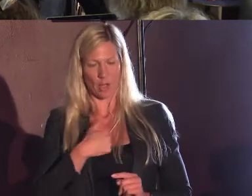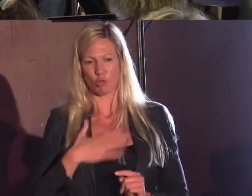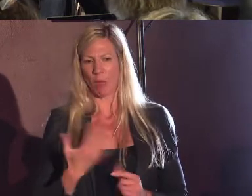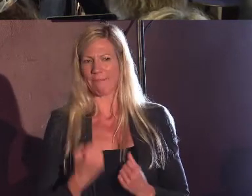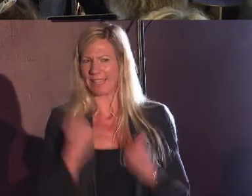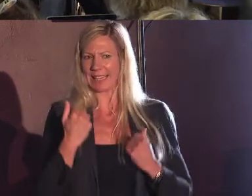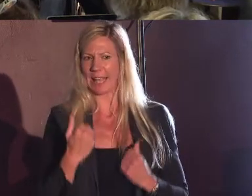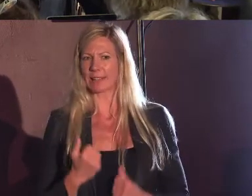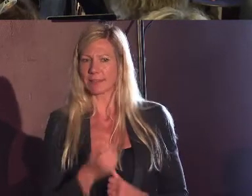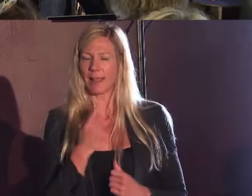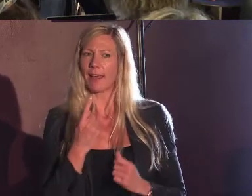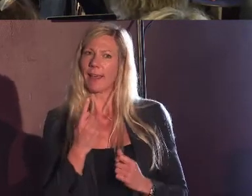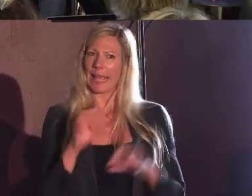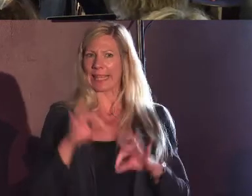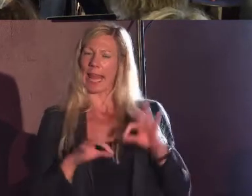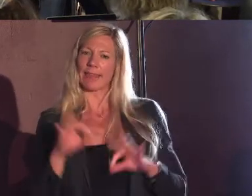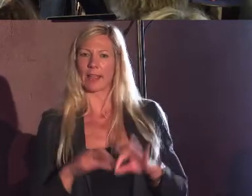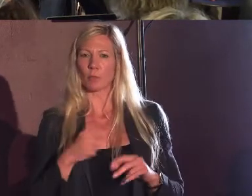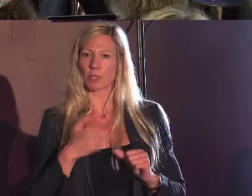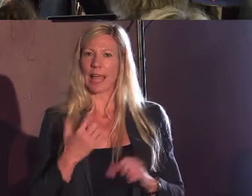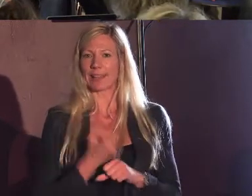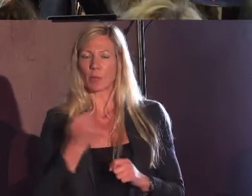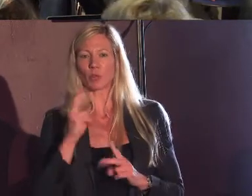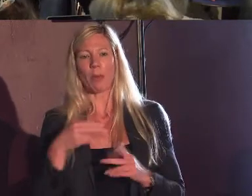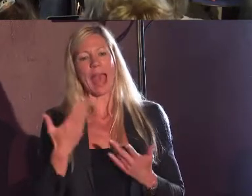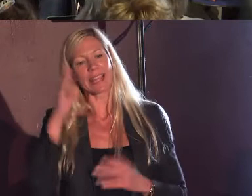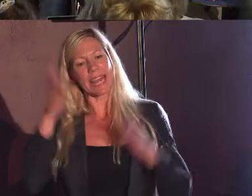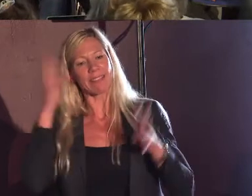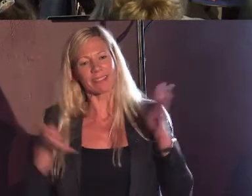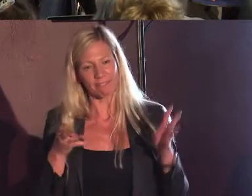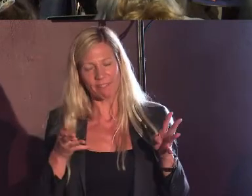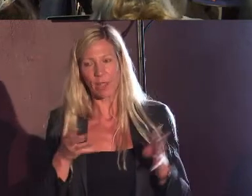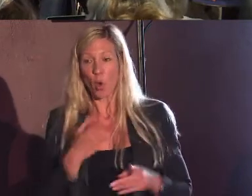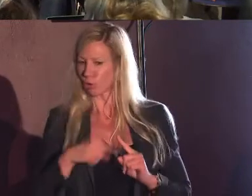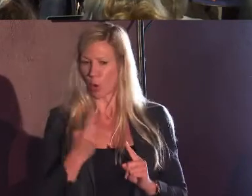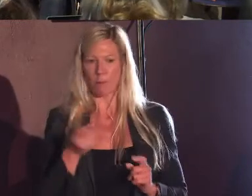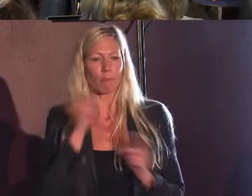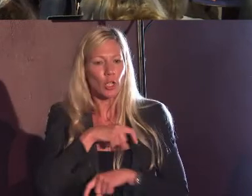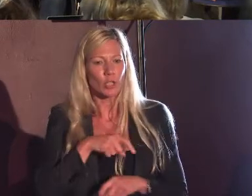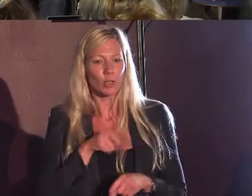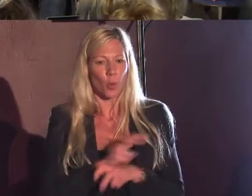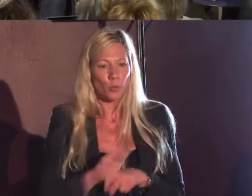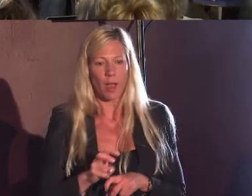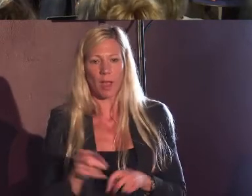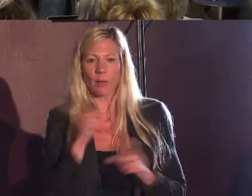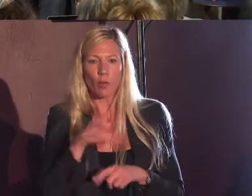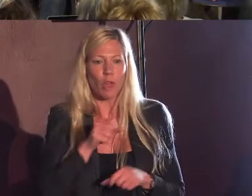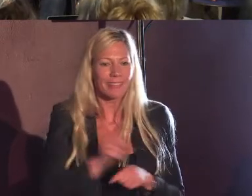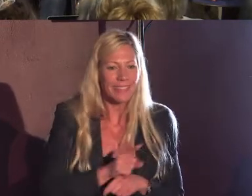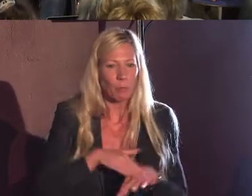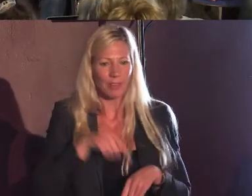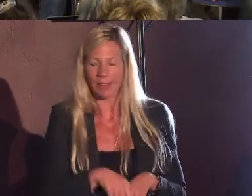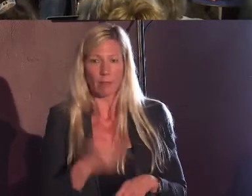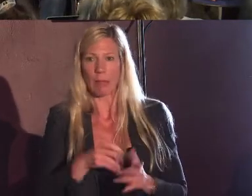viktigaste ingredienserna i att hitta någonting som är kreativt. Och slumpen kan man inte kontrollera, man kan inte ta tid på den, och den genererar inga